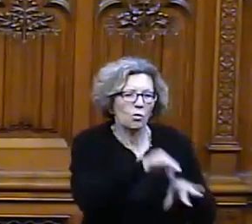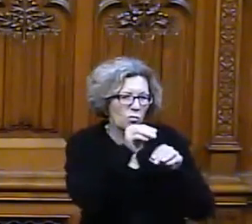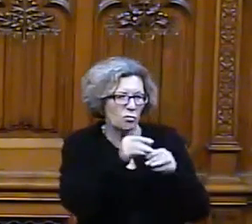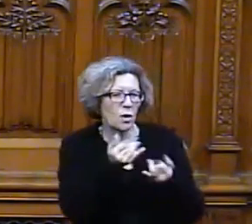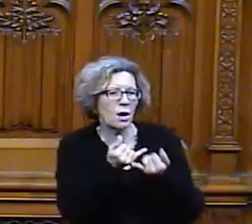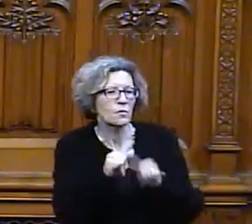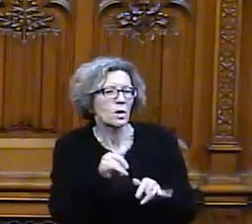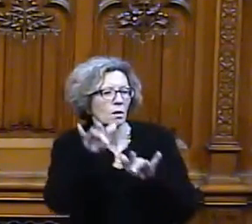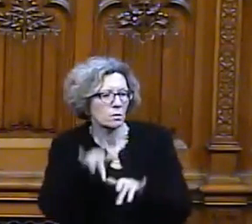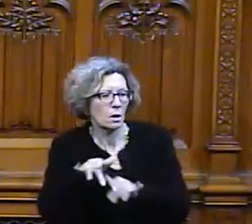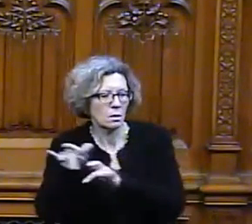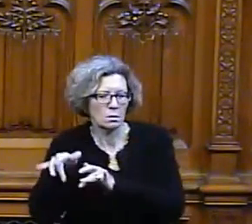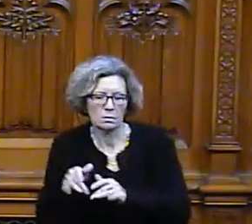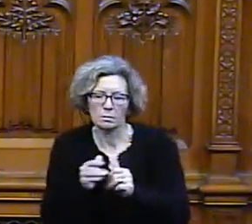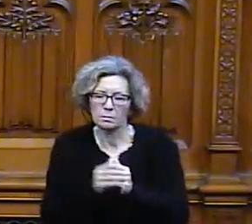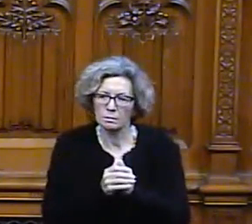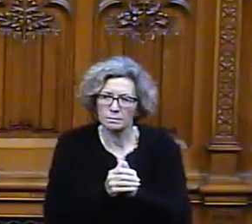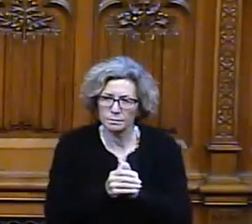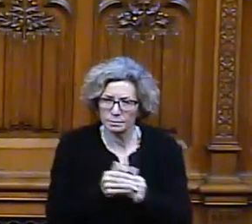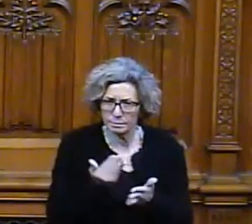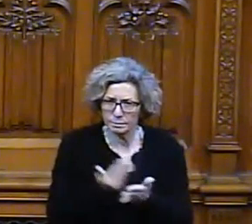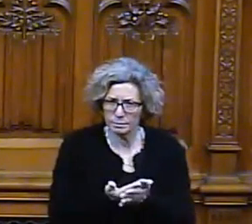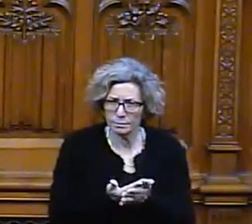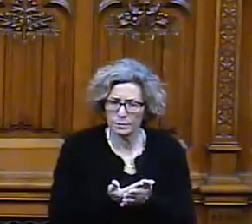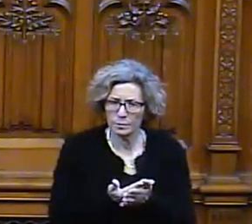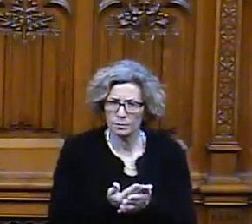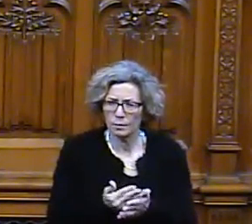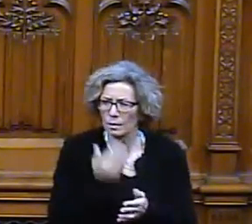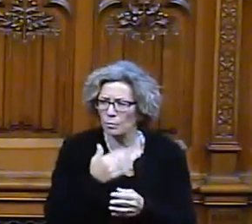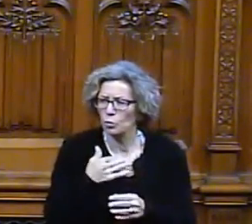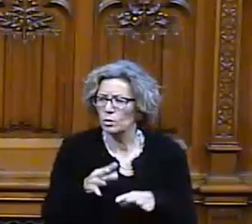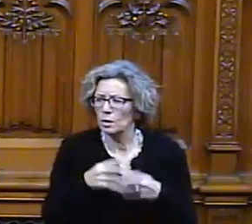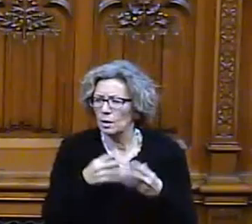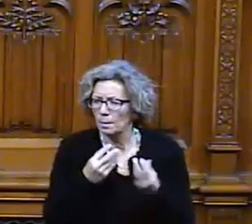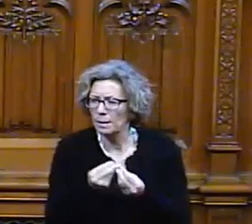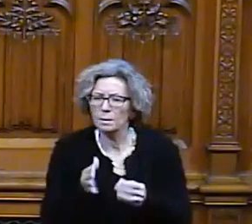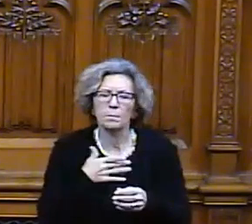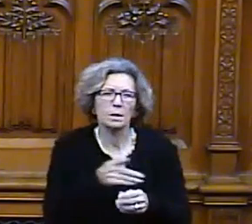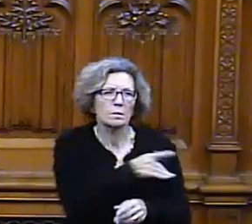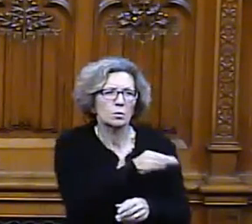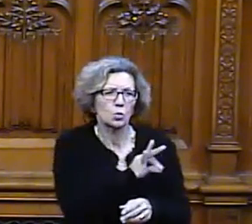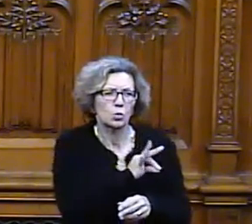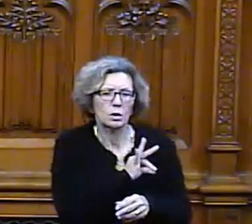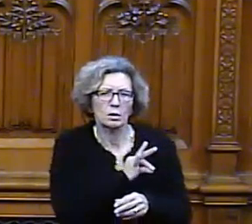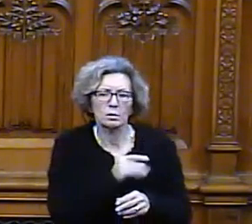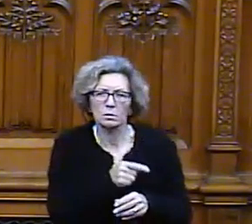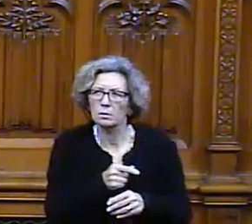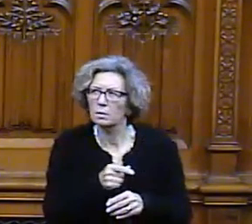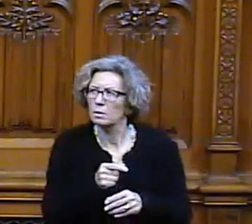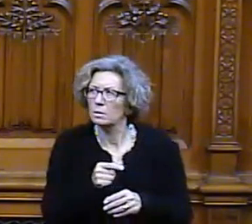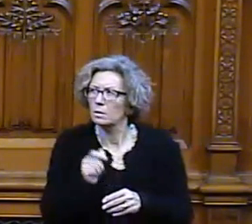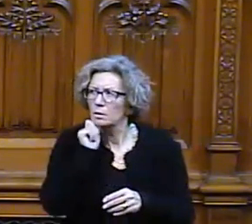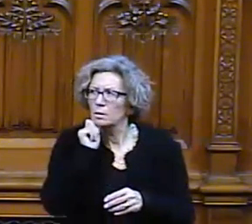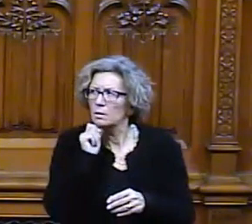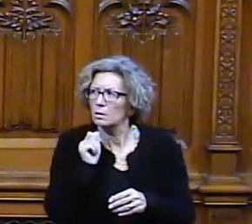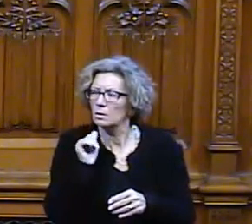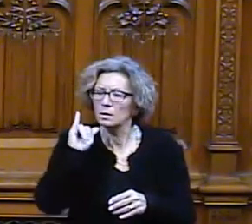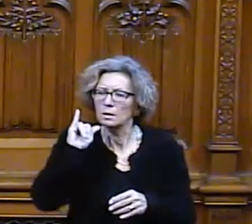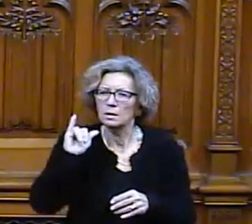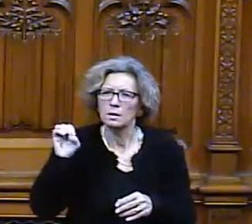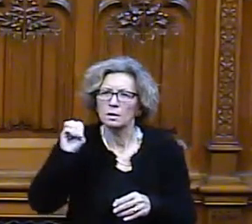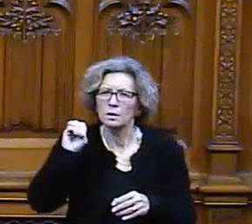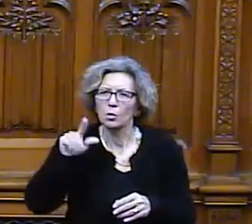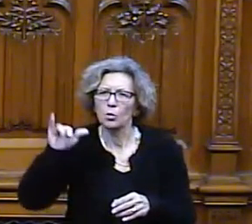Wahlfreiheit vorfinden. Dahingehend möchte ich gemeinsam mit meinen Kollegen und Kolleginnen, mit der Kollegin